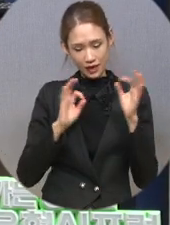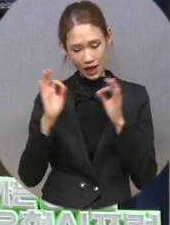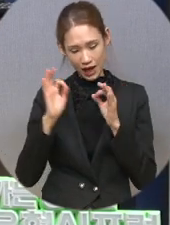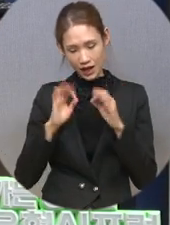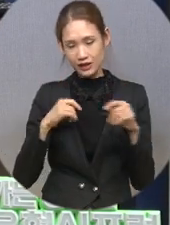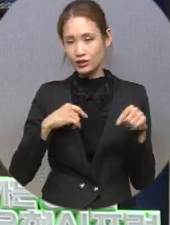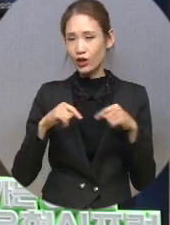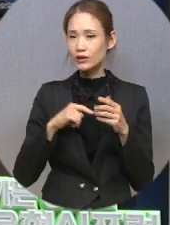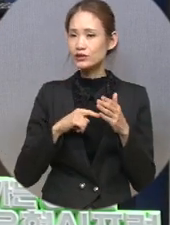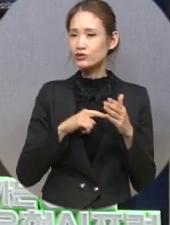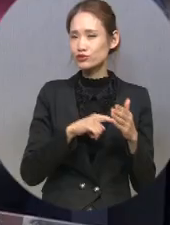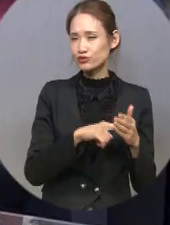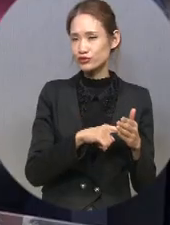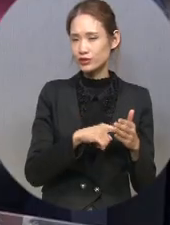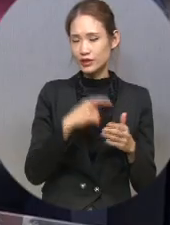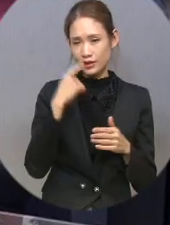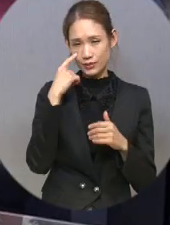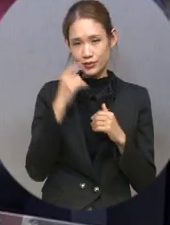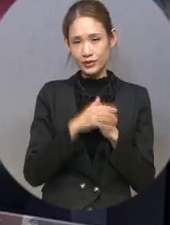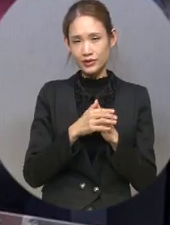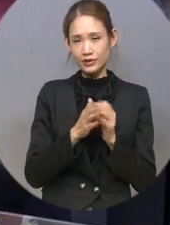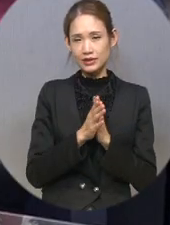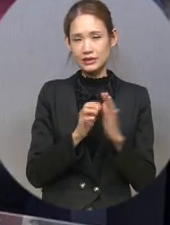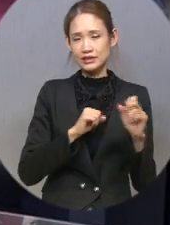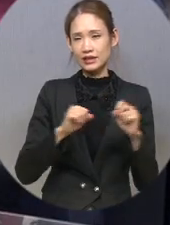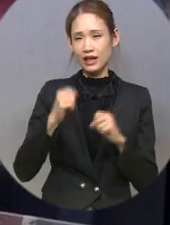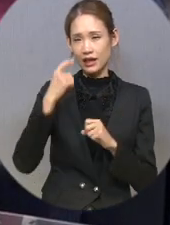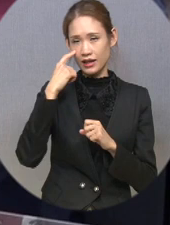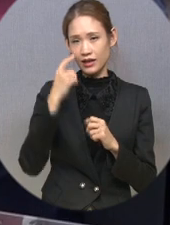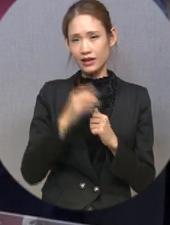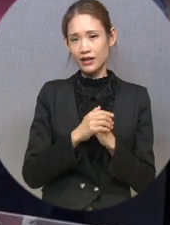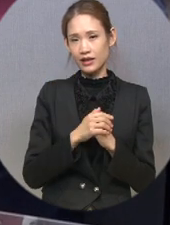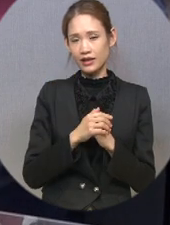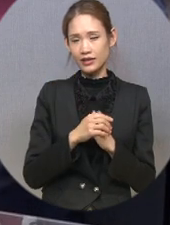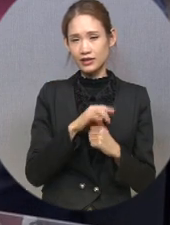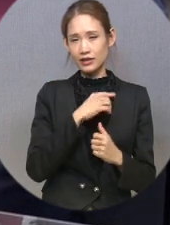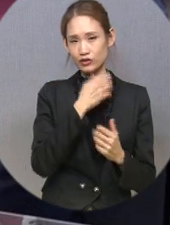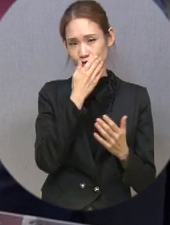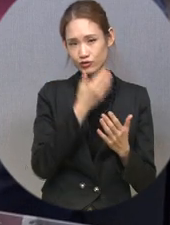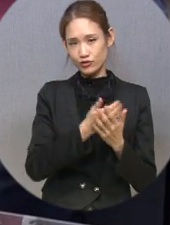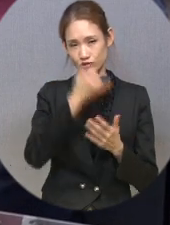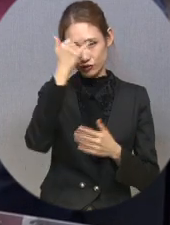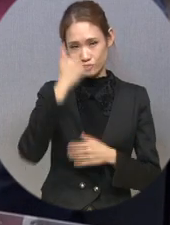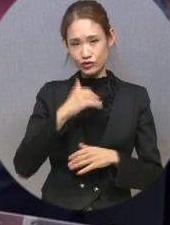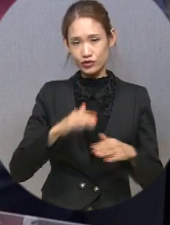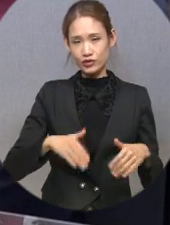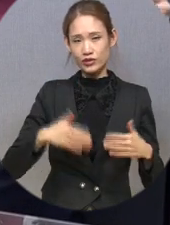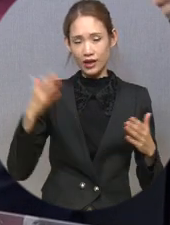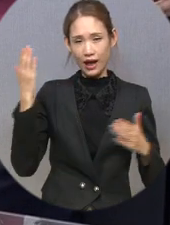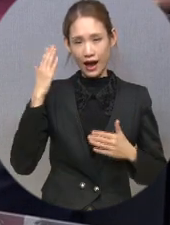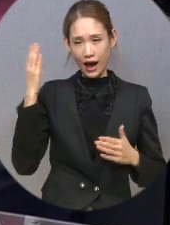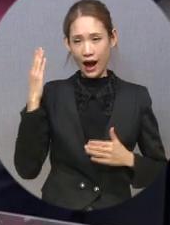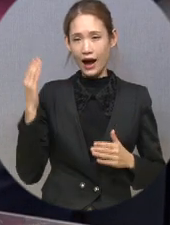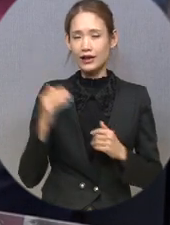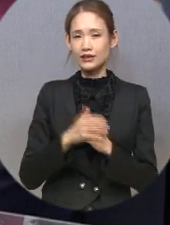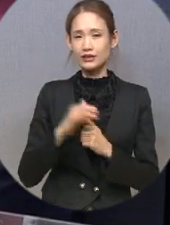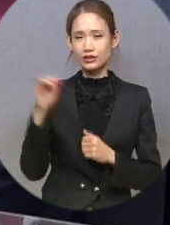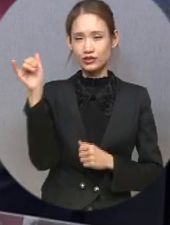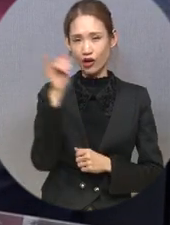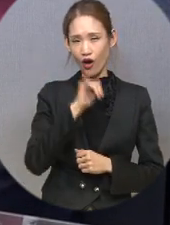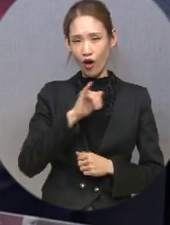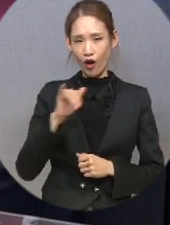수준해 나가는 것까지도 실시할 예정입니다. 무엇보다도 충남 학생들이 전국적인